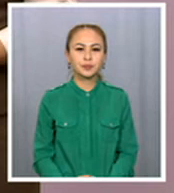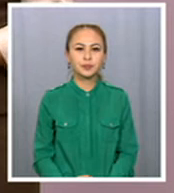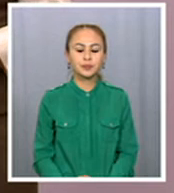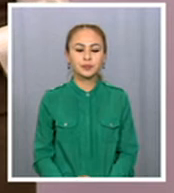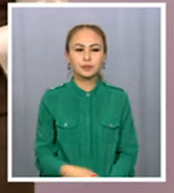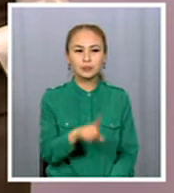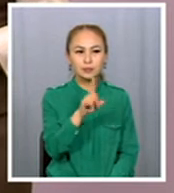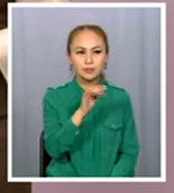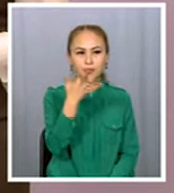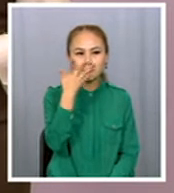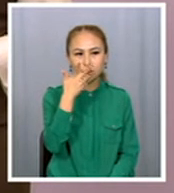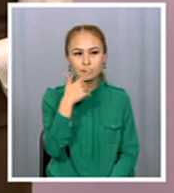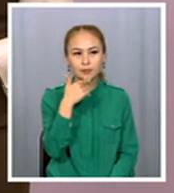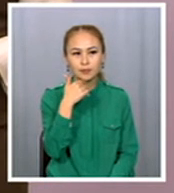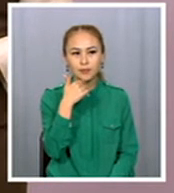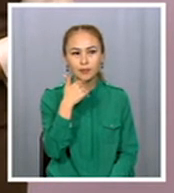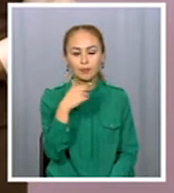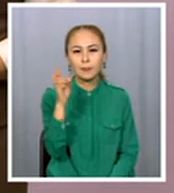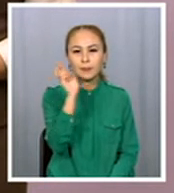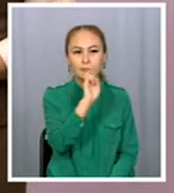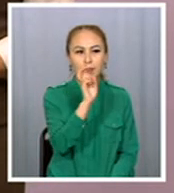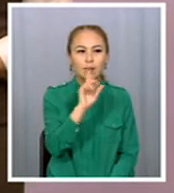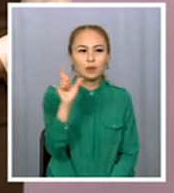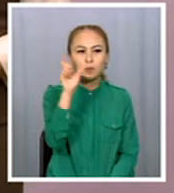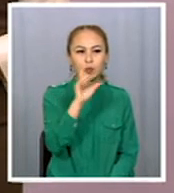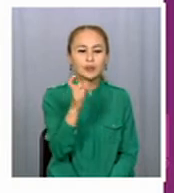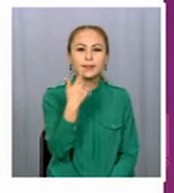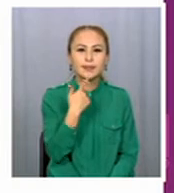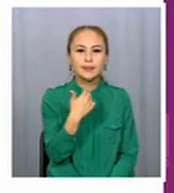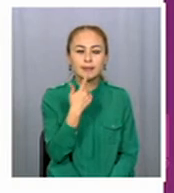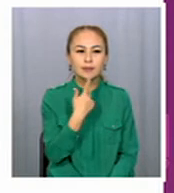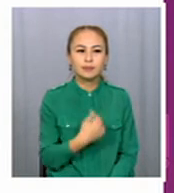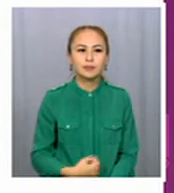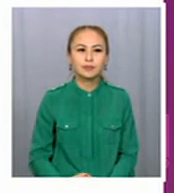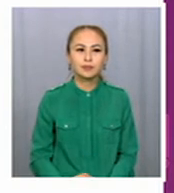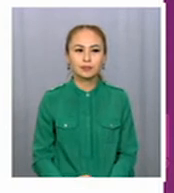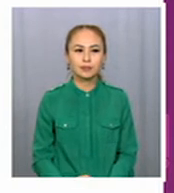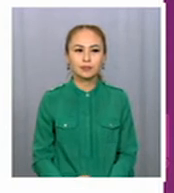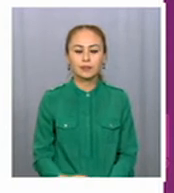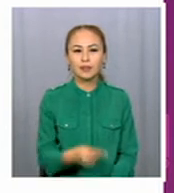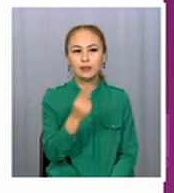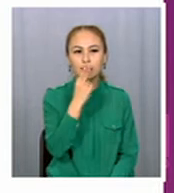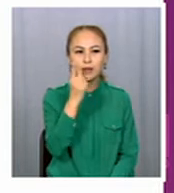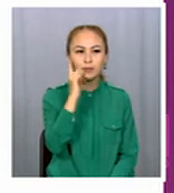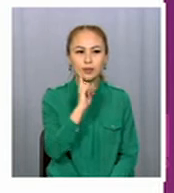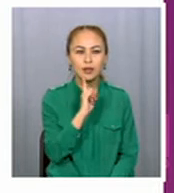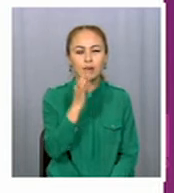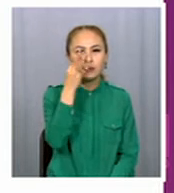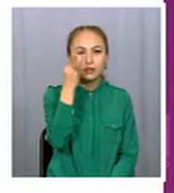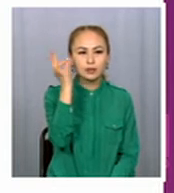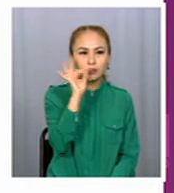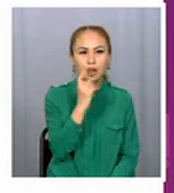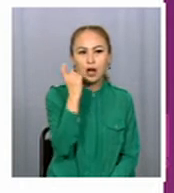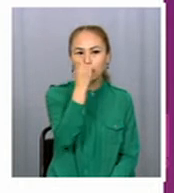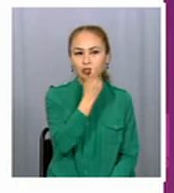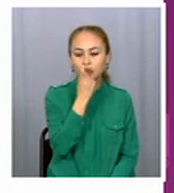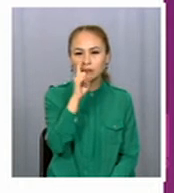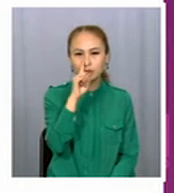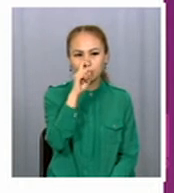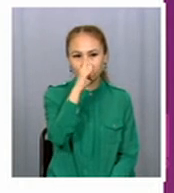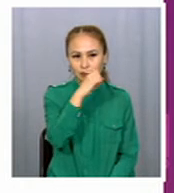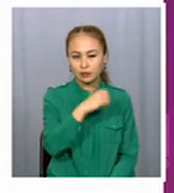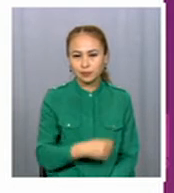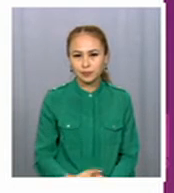Заттың түсі – ақ, көк, қызыл. Дәмі – тәтті, ащы,